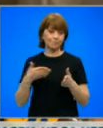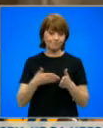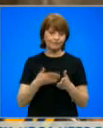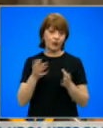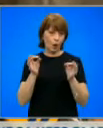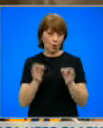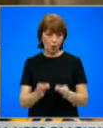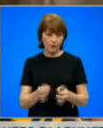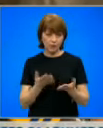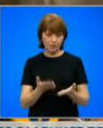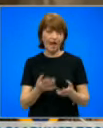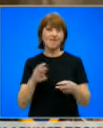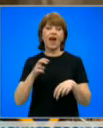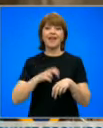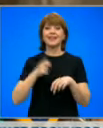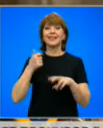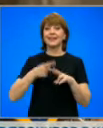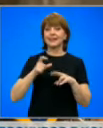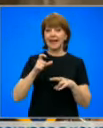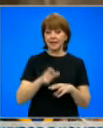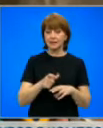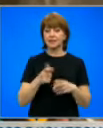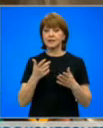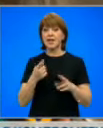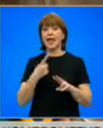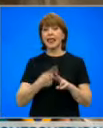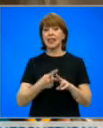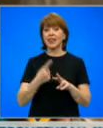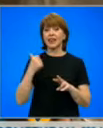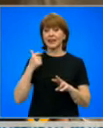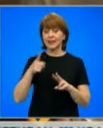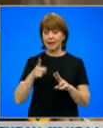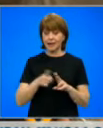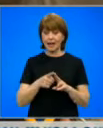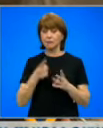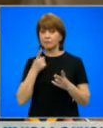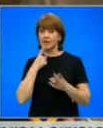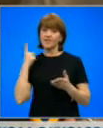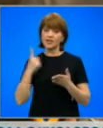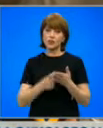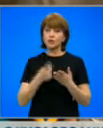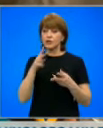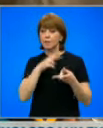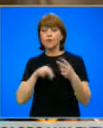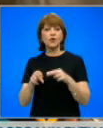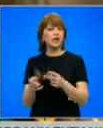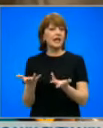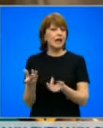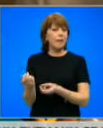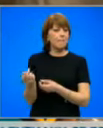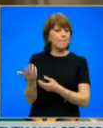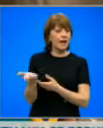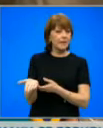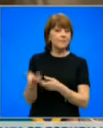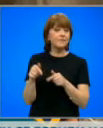установява това нещо, както и ДАНС, и на НАП е възложено да види откъде са тези пари и с какъв произход са. И в хода на проверките е установено,